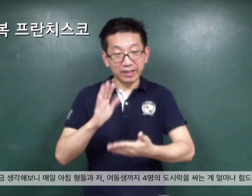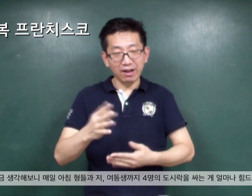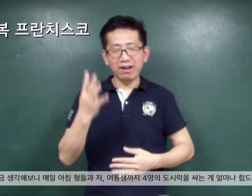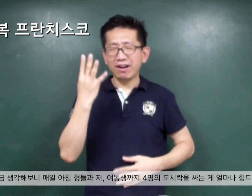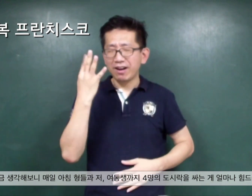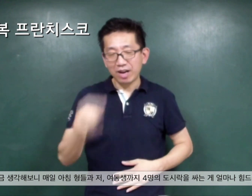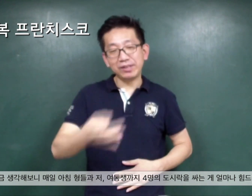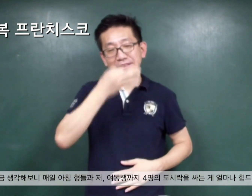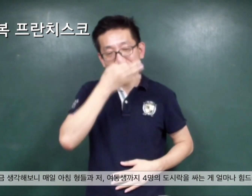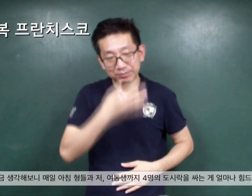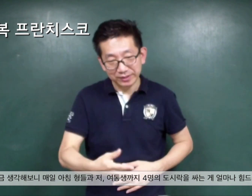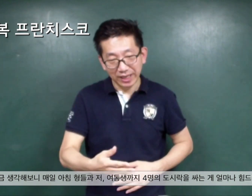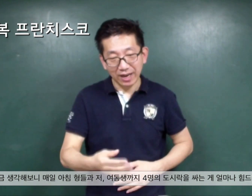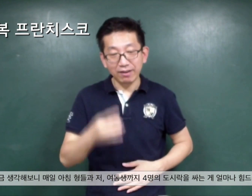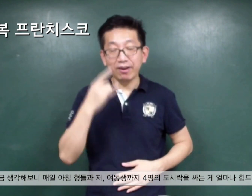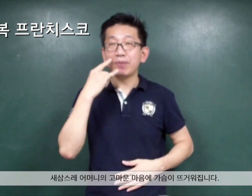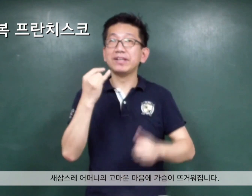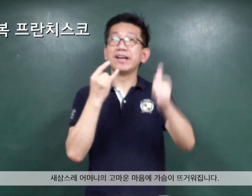싸는 게 얼마나 힘드셨을까.